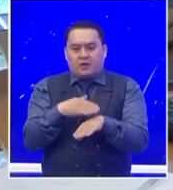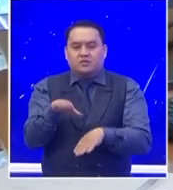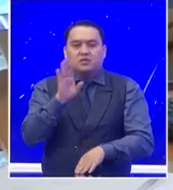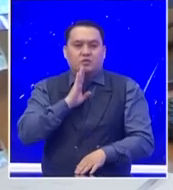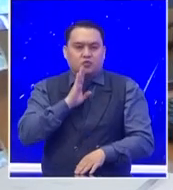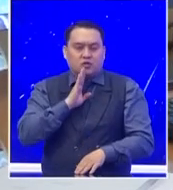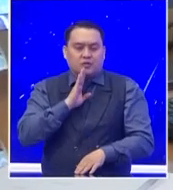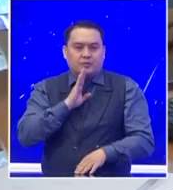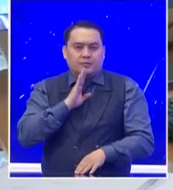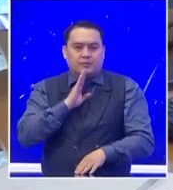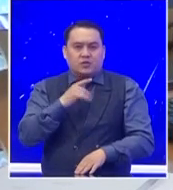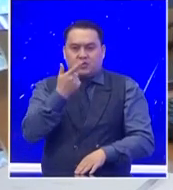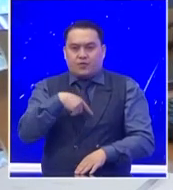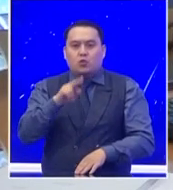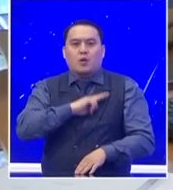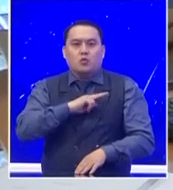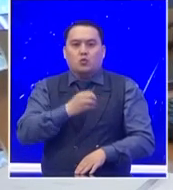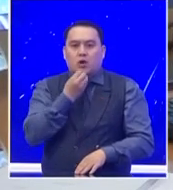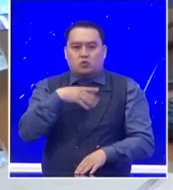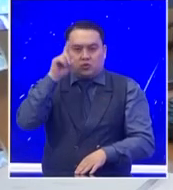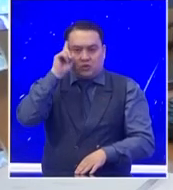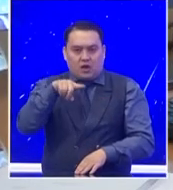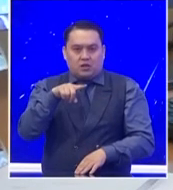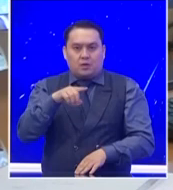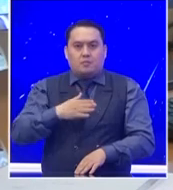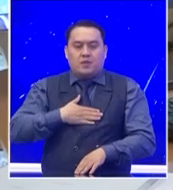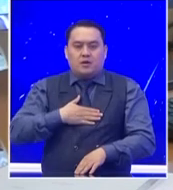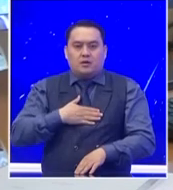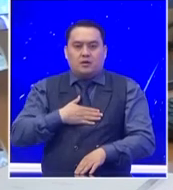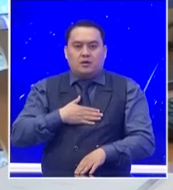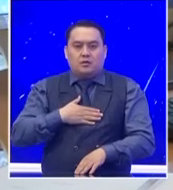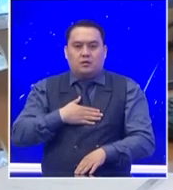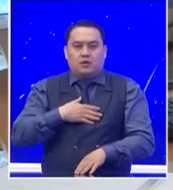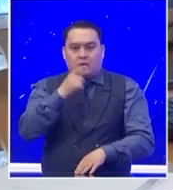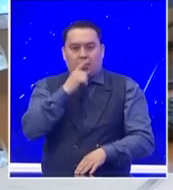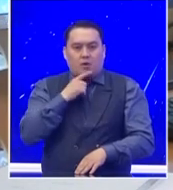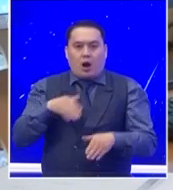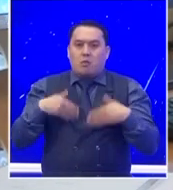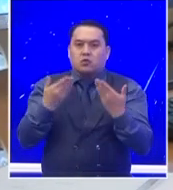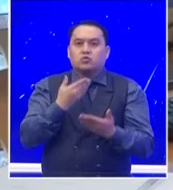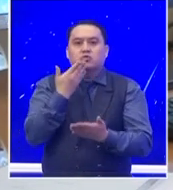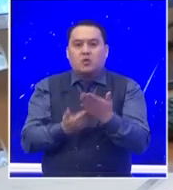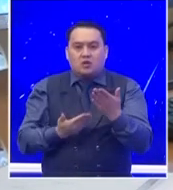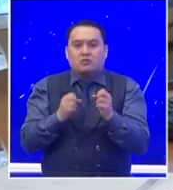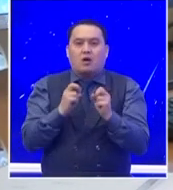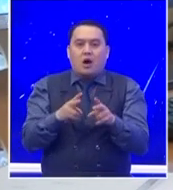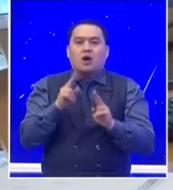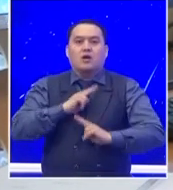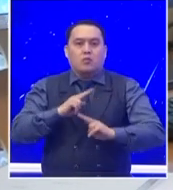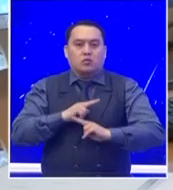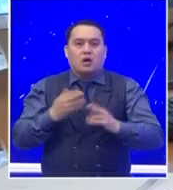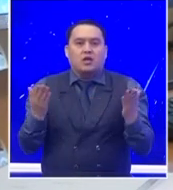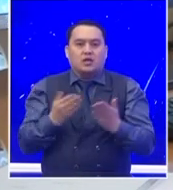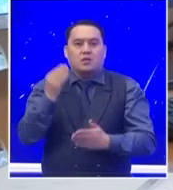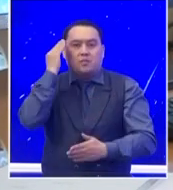девушка, свою работу хорошо знает. Иногда бывают моменты, когда затрудняюсь в своей работе, я обращаюсь к ней, спрашиваю, как здесь работать, какие